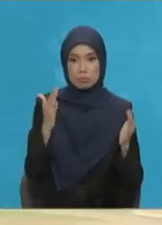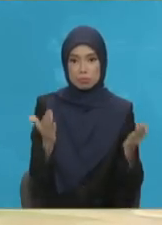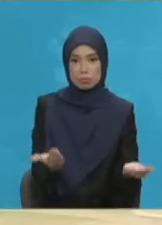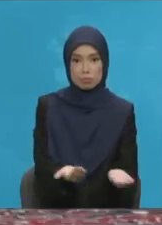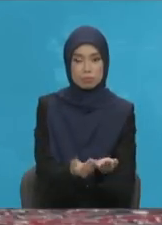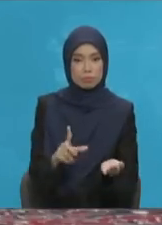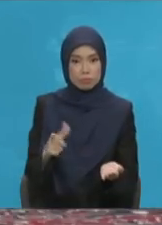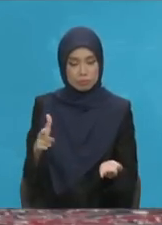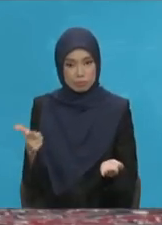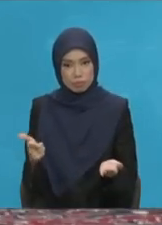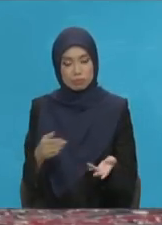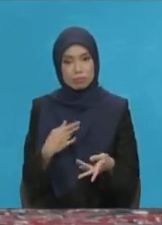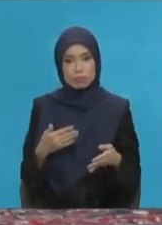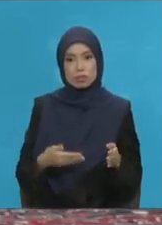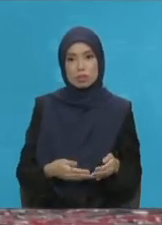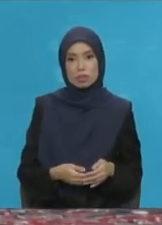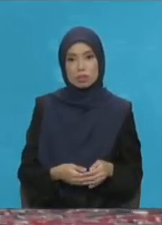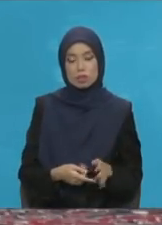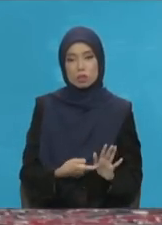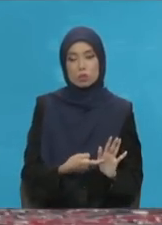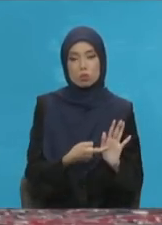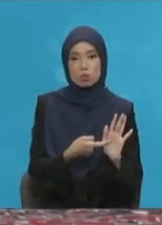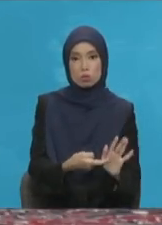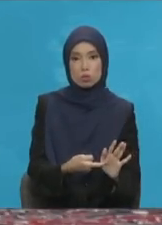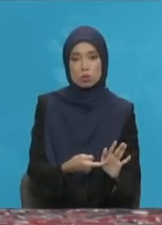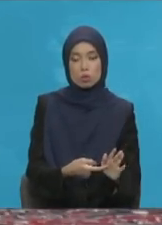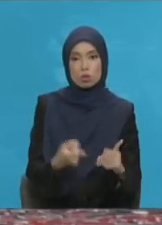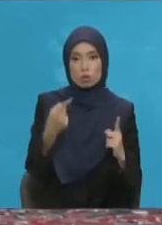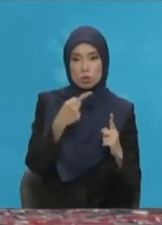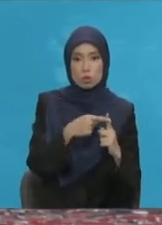untuk disembahkan kehadapan majelis